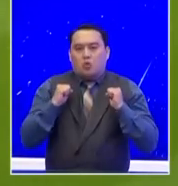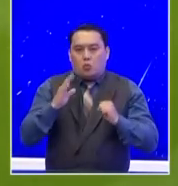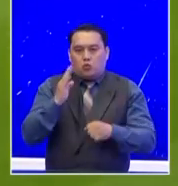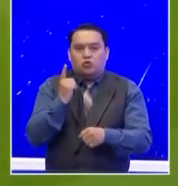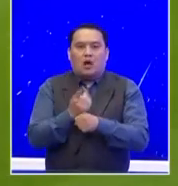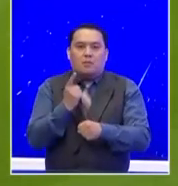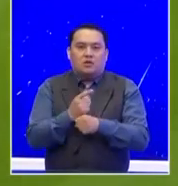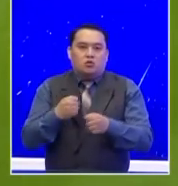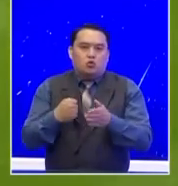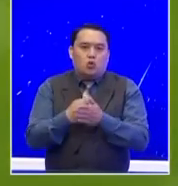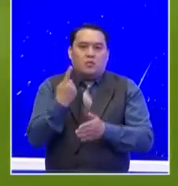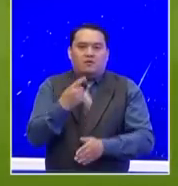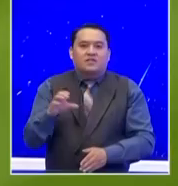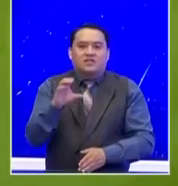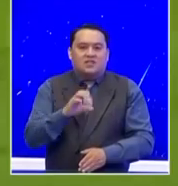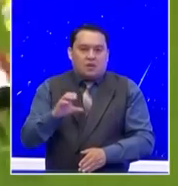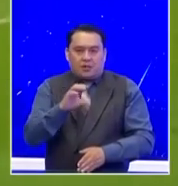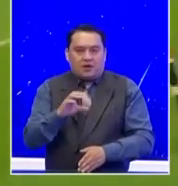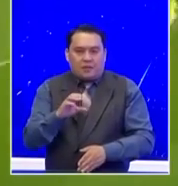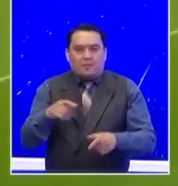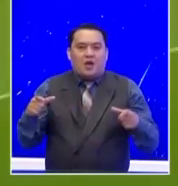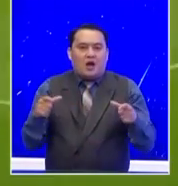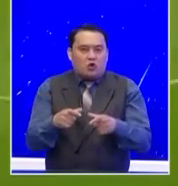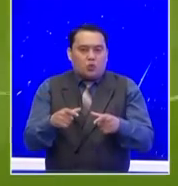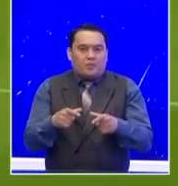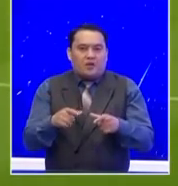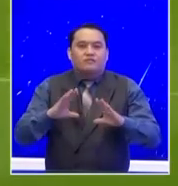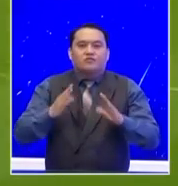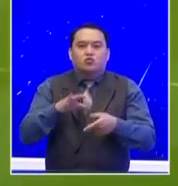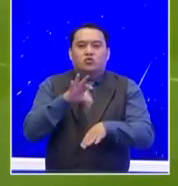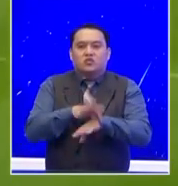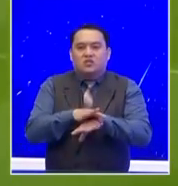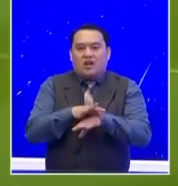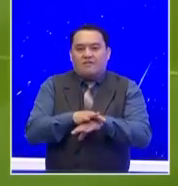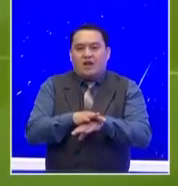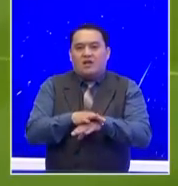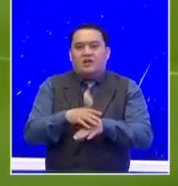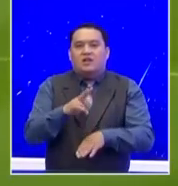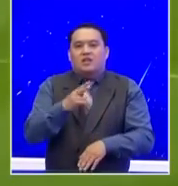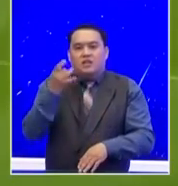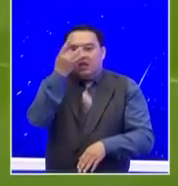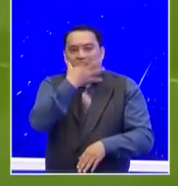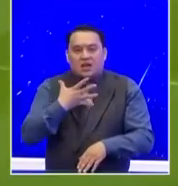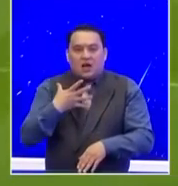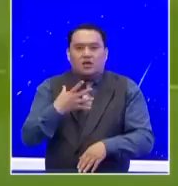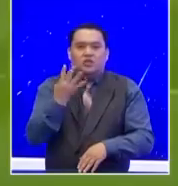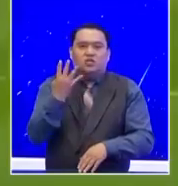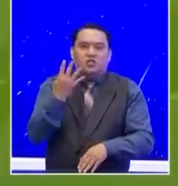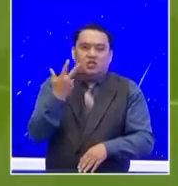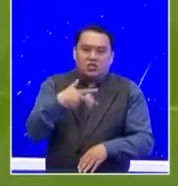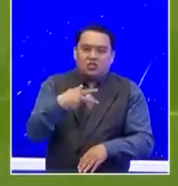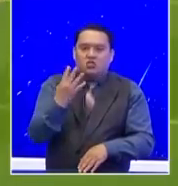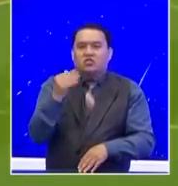будут запрещены до 1 сентября из-за пандемии. Число подтвержденных случаев заражения коронавирусом в Нидерландах составляет уже